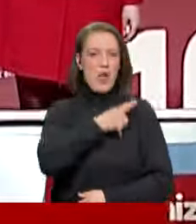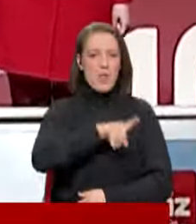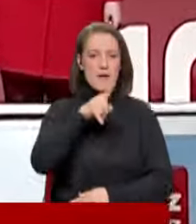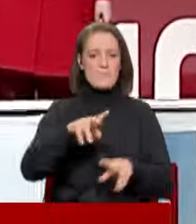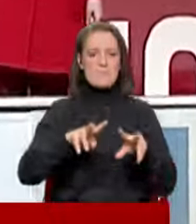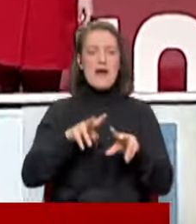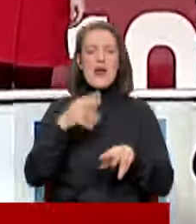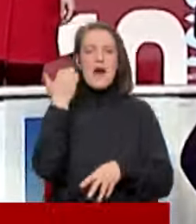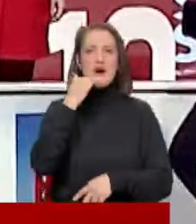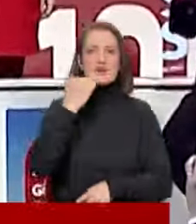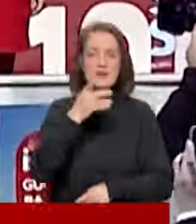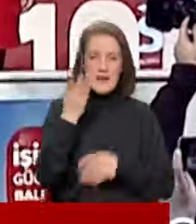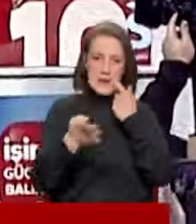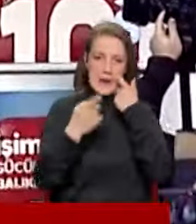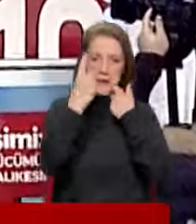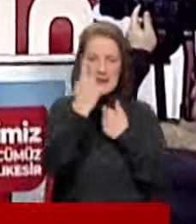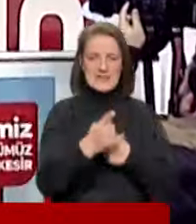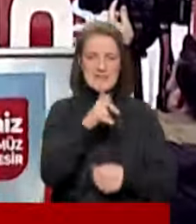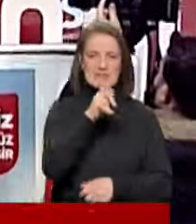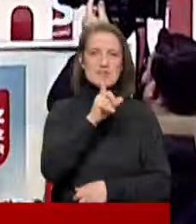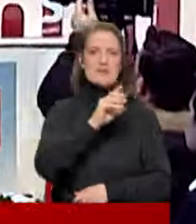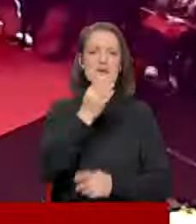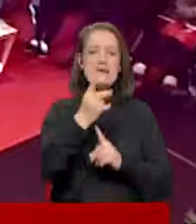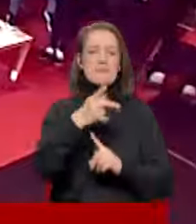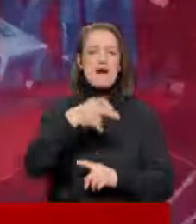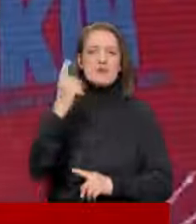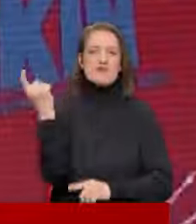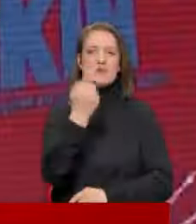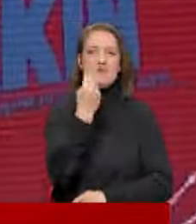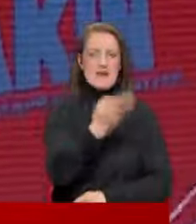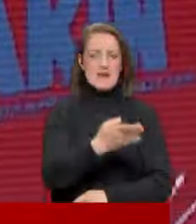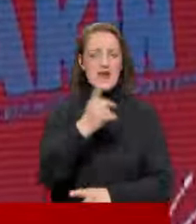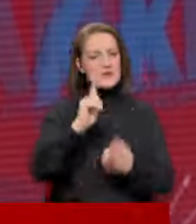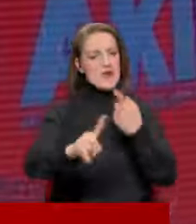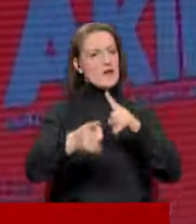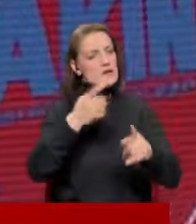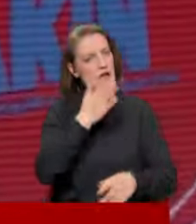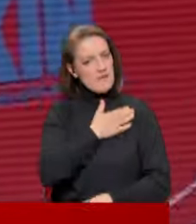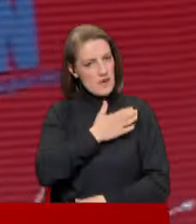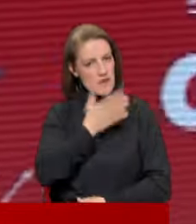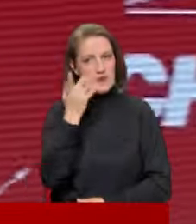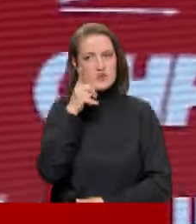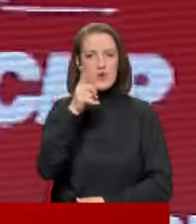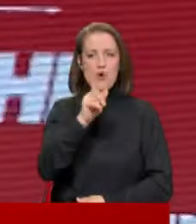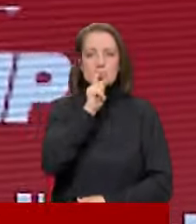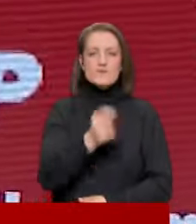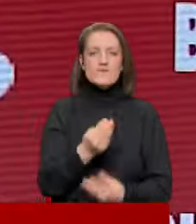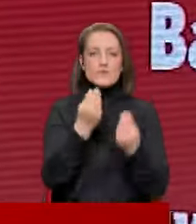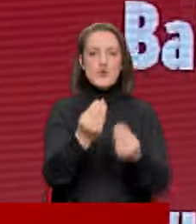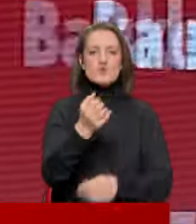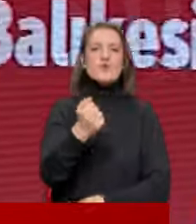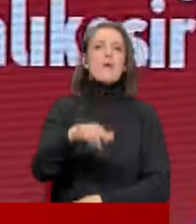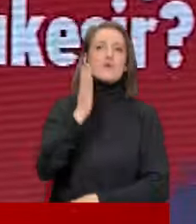akşener'e sık sık yaptığı çağrıya ilk kez ses verdiği parti lideri siyasettir Eyvallah şimdi o verilen söz